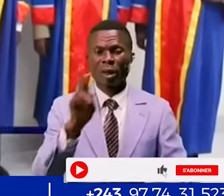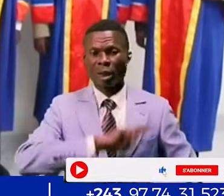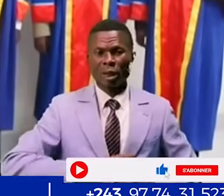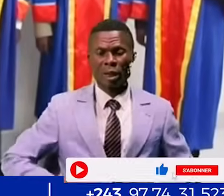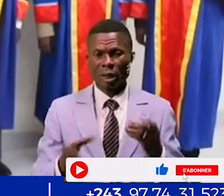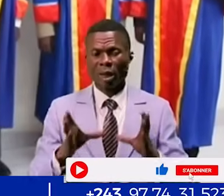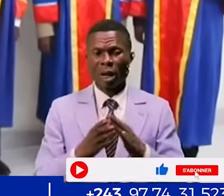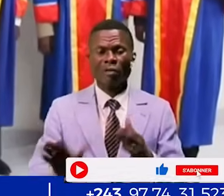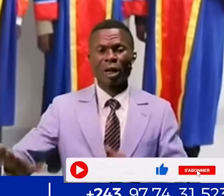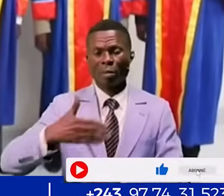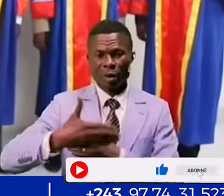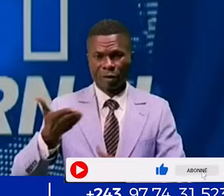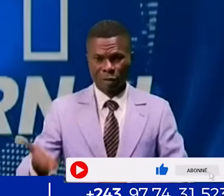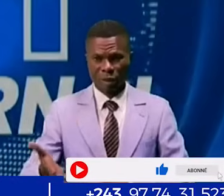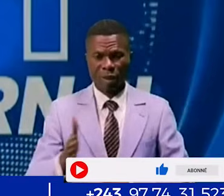RDC et ses voisins.